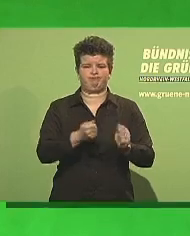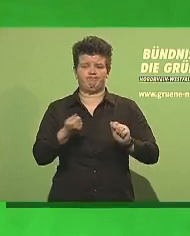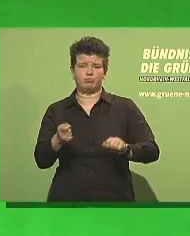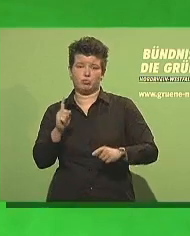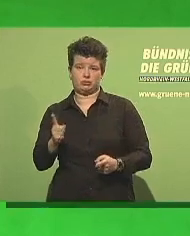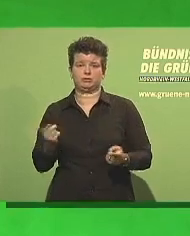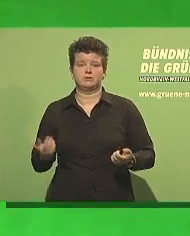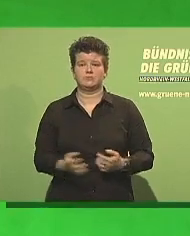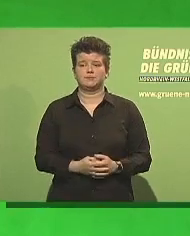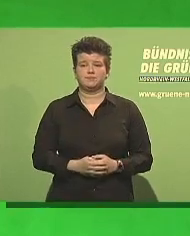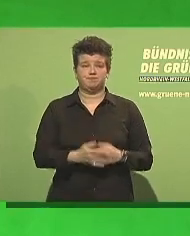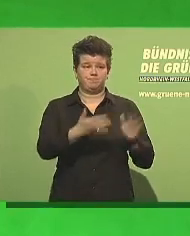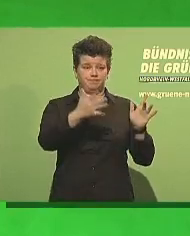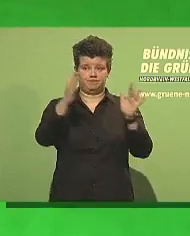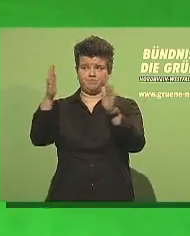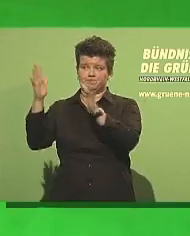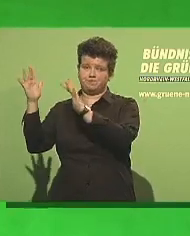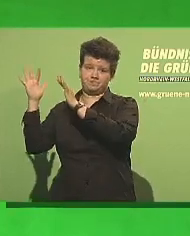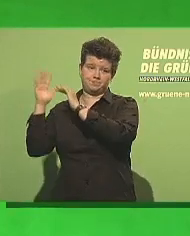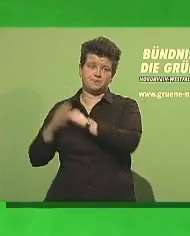Freunde.